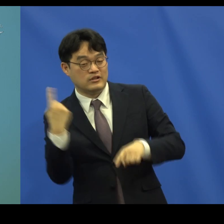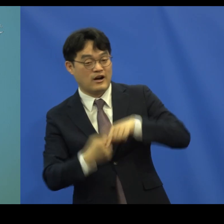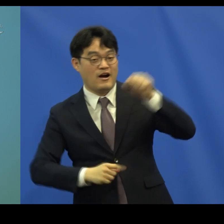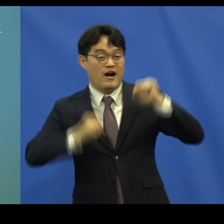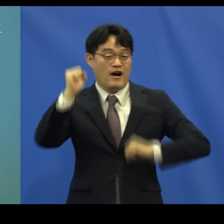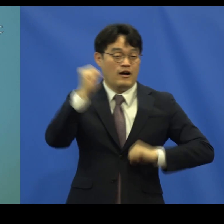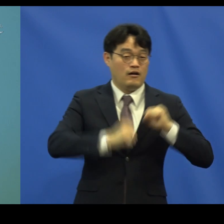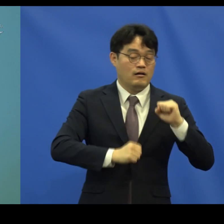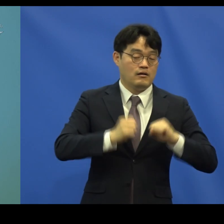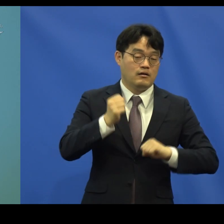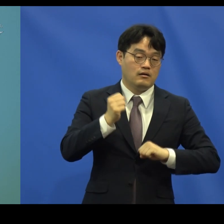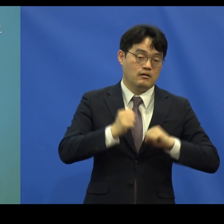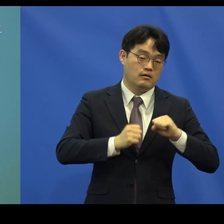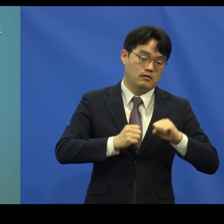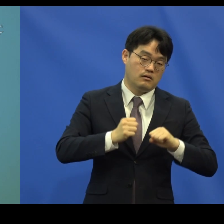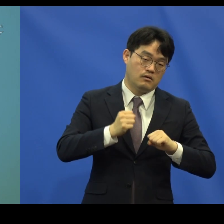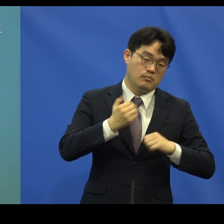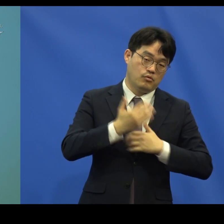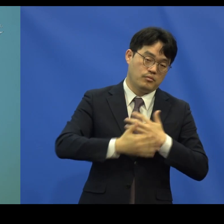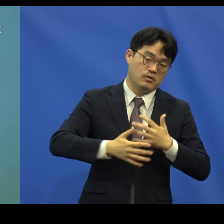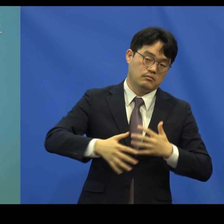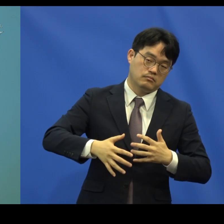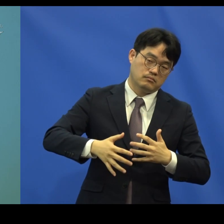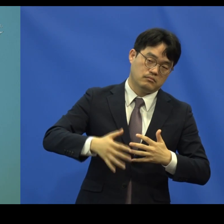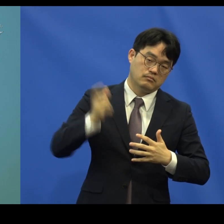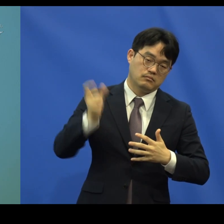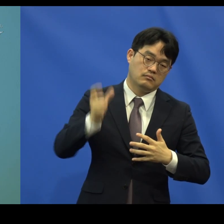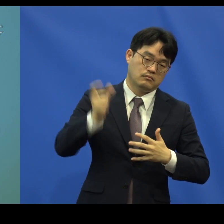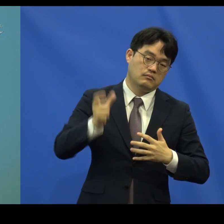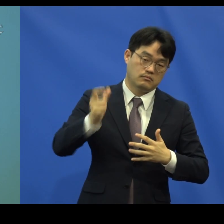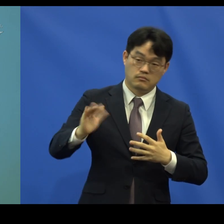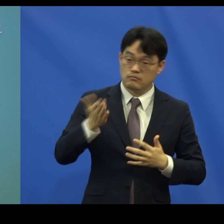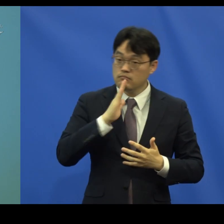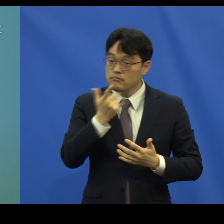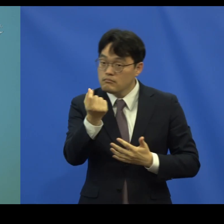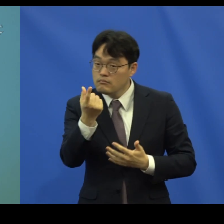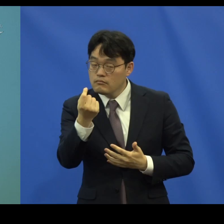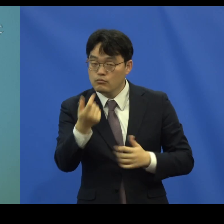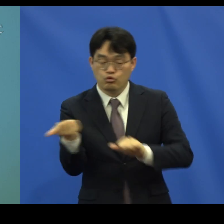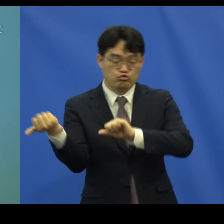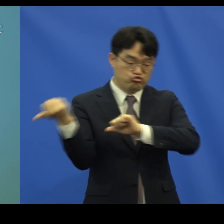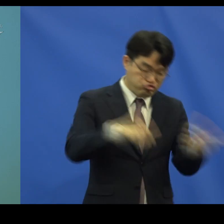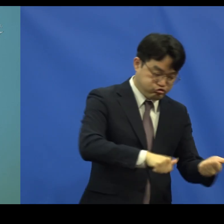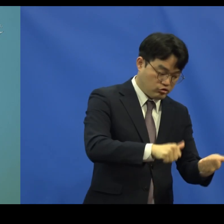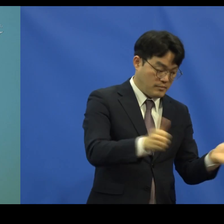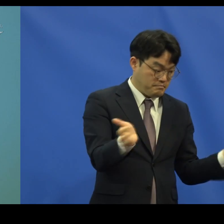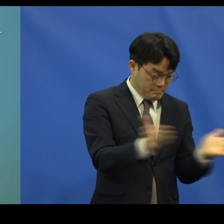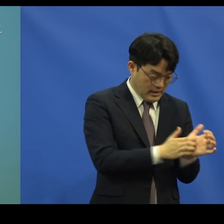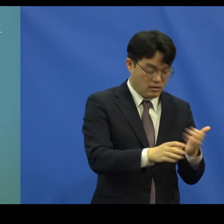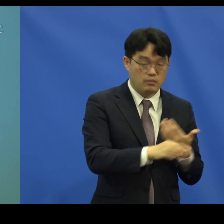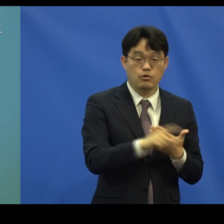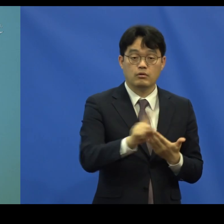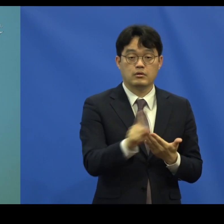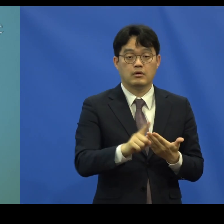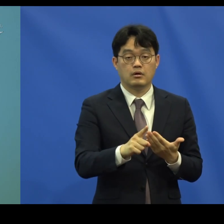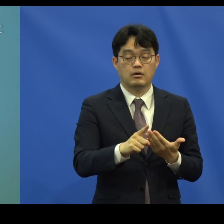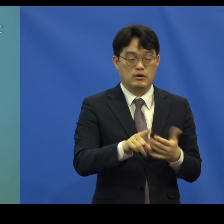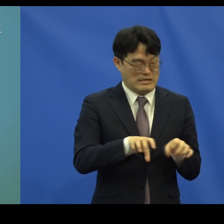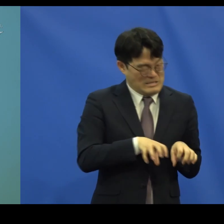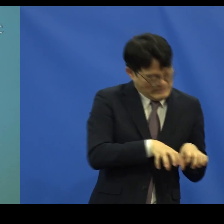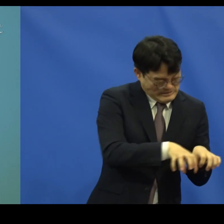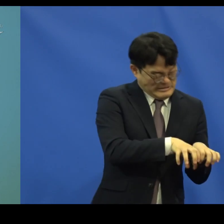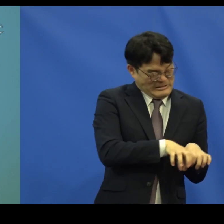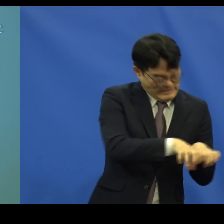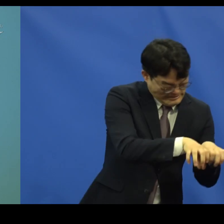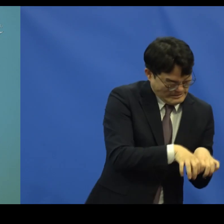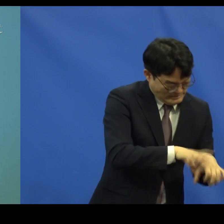죽으면 어떻게 돼요? 시신은 완전히 딱딱해져요. 그죠? 딱딱해집니다.